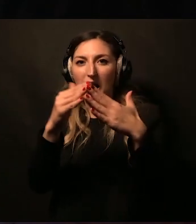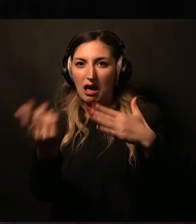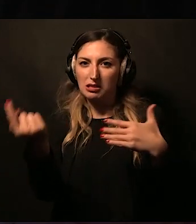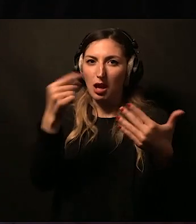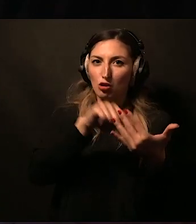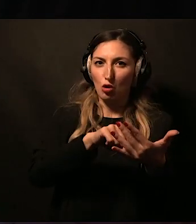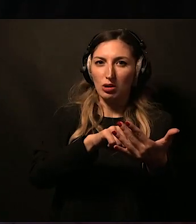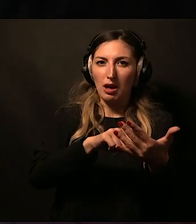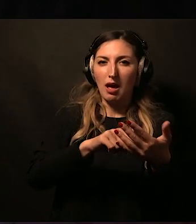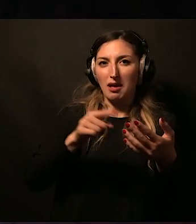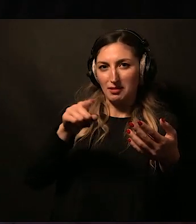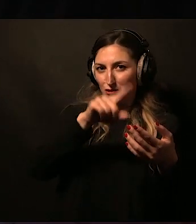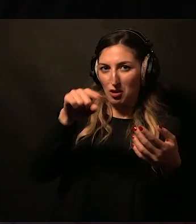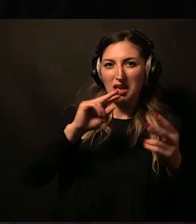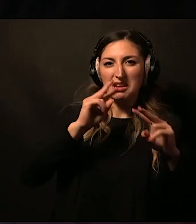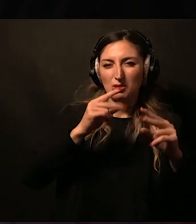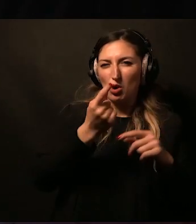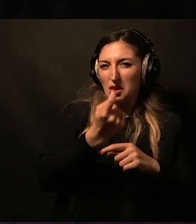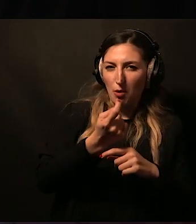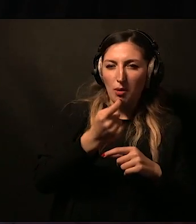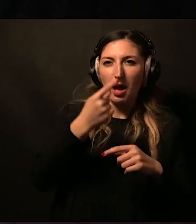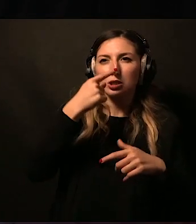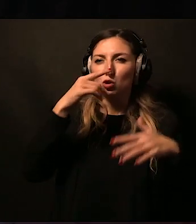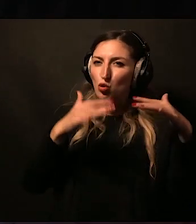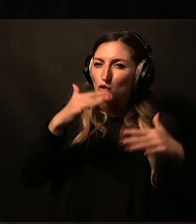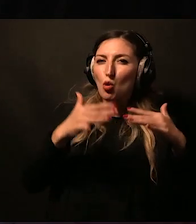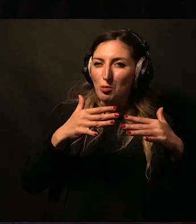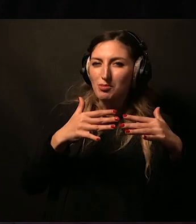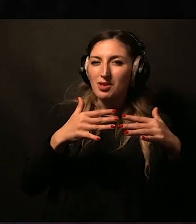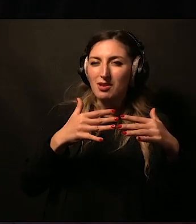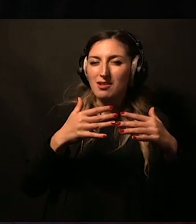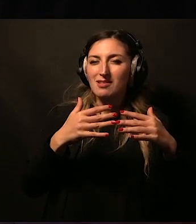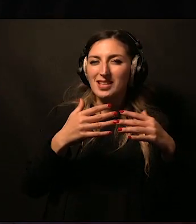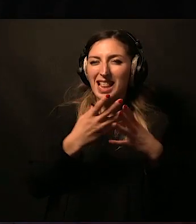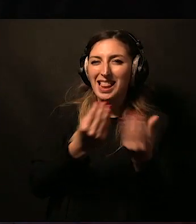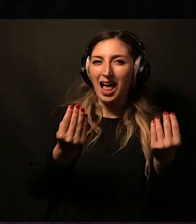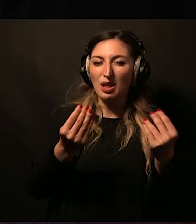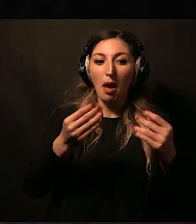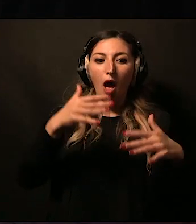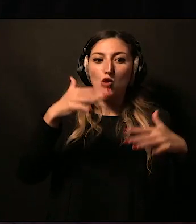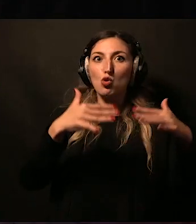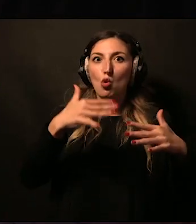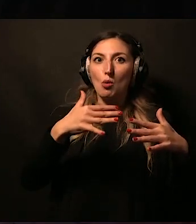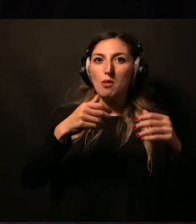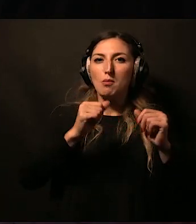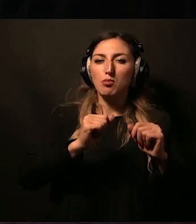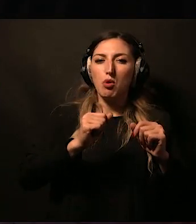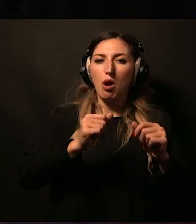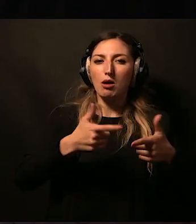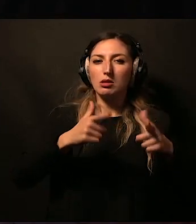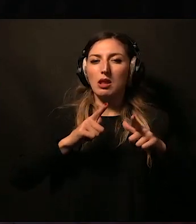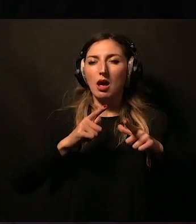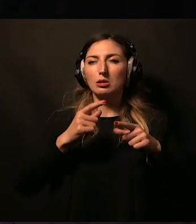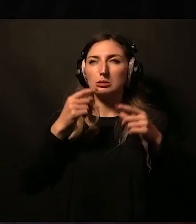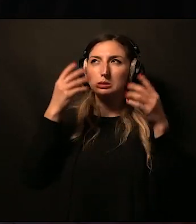risposte però vi giuro che saranno proprio quelli che scaveranno e lavoreranno dentro di voi e vi permetteranno un